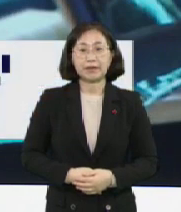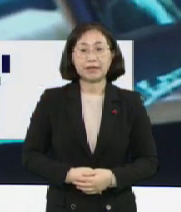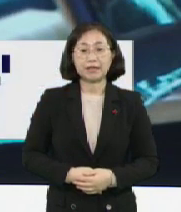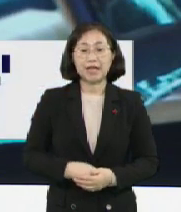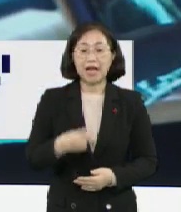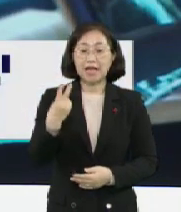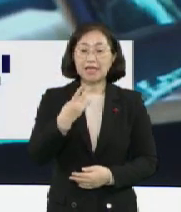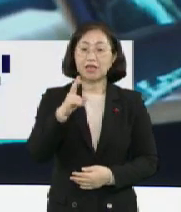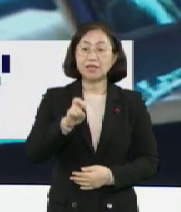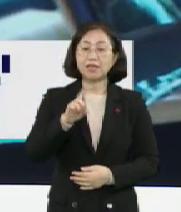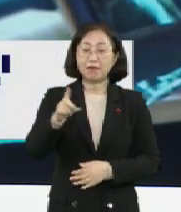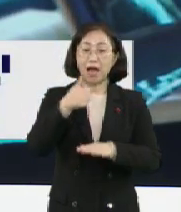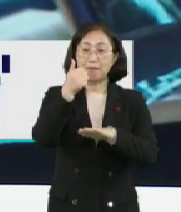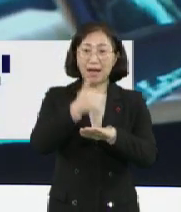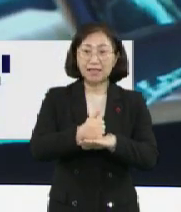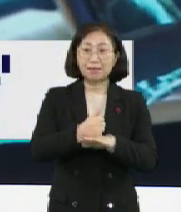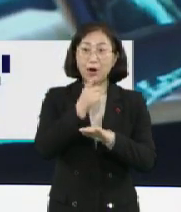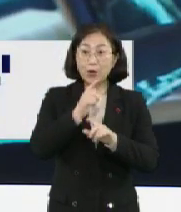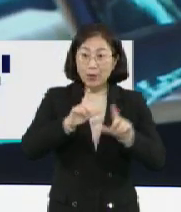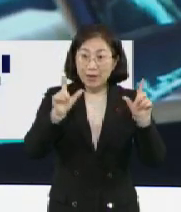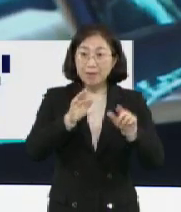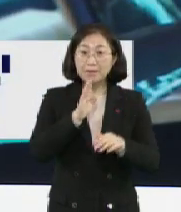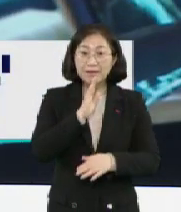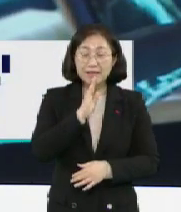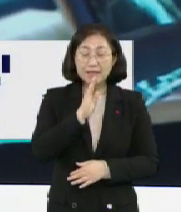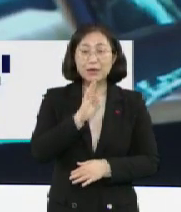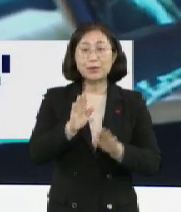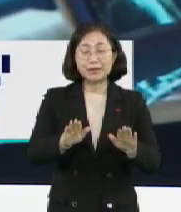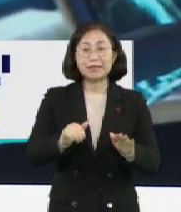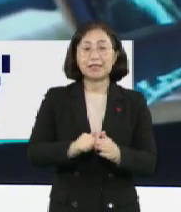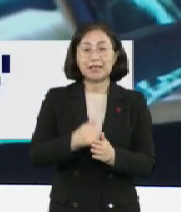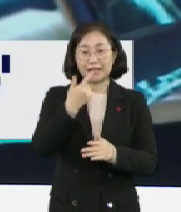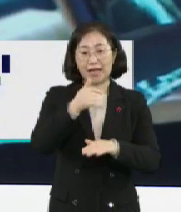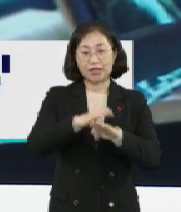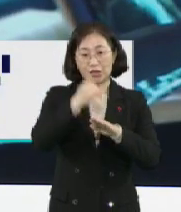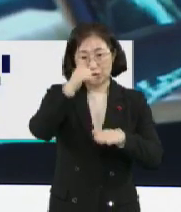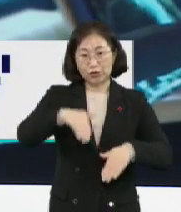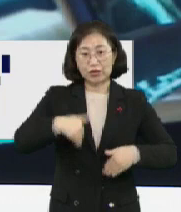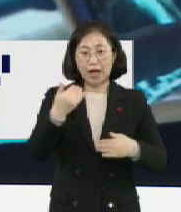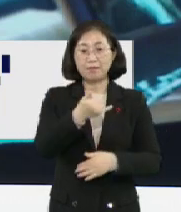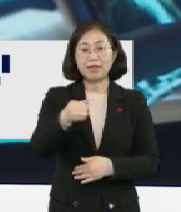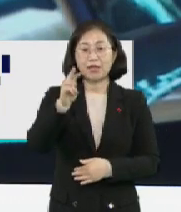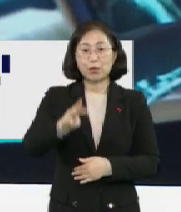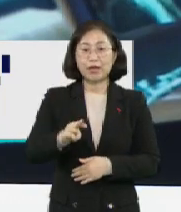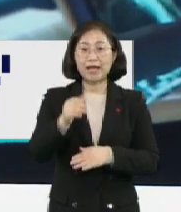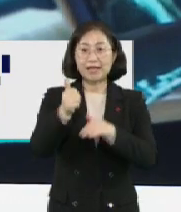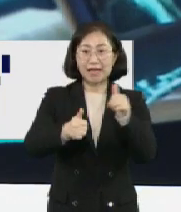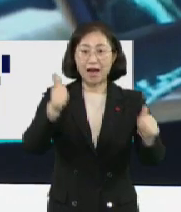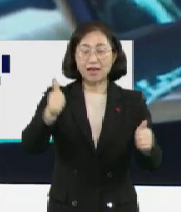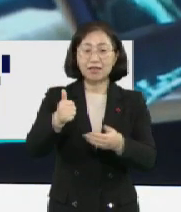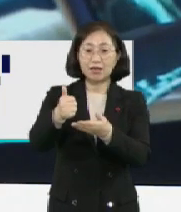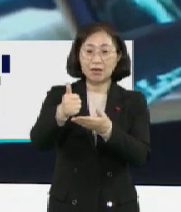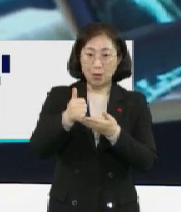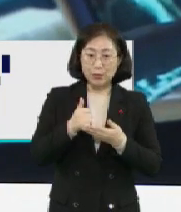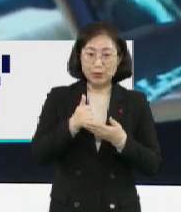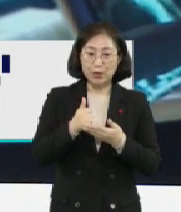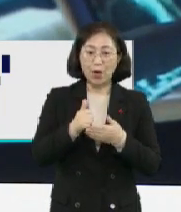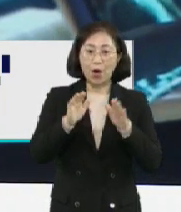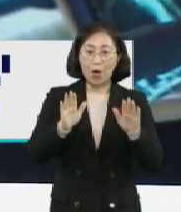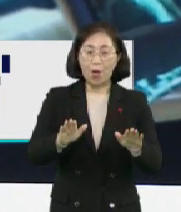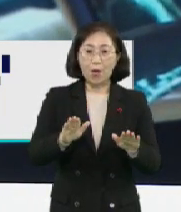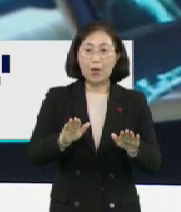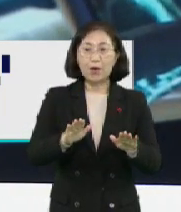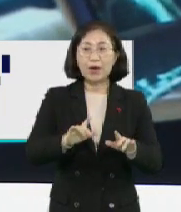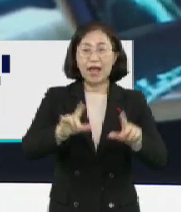TJB는 2021년의 마지막 주를 맞아서 대전과 세종, 충남의 광역 단체장들 모시고 올 한 해를 결산해보는